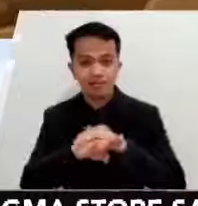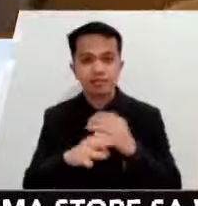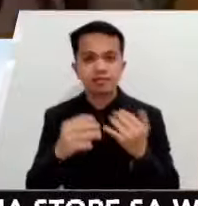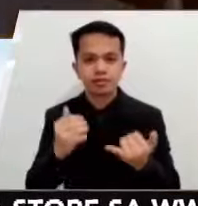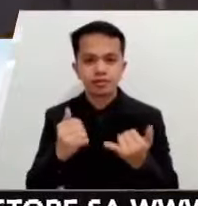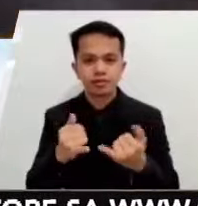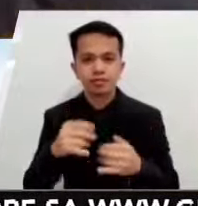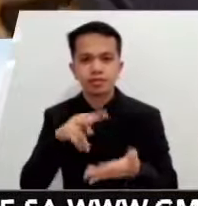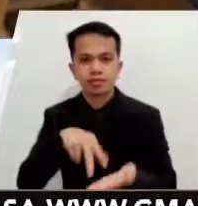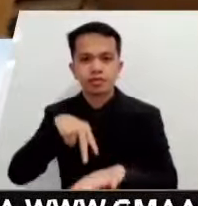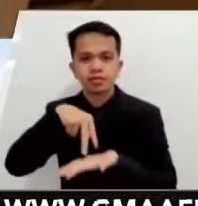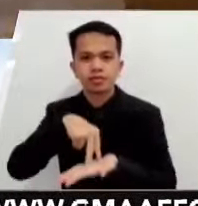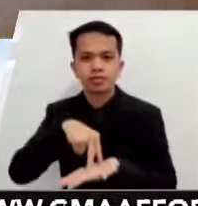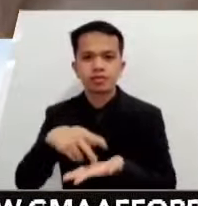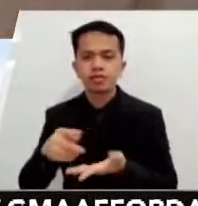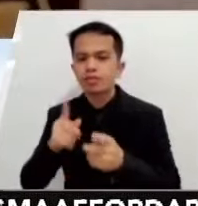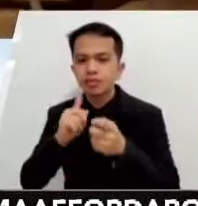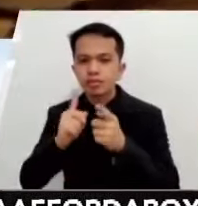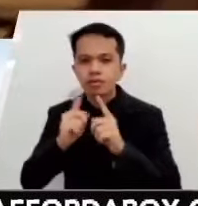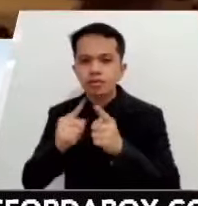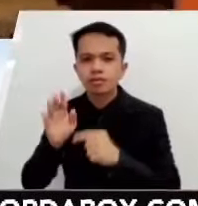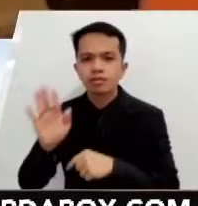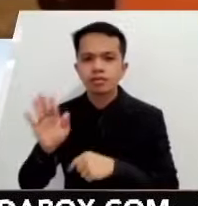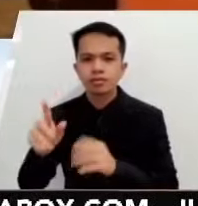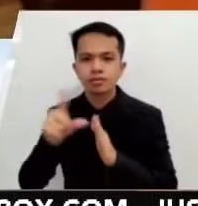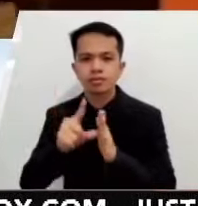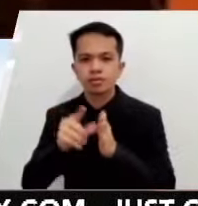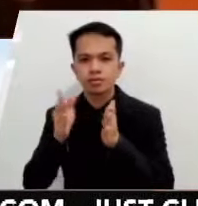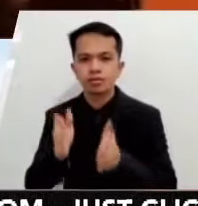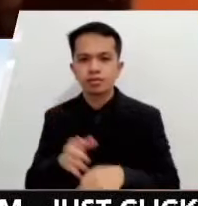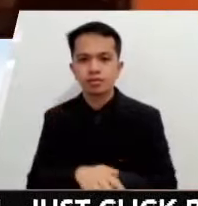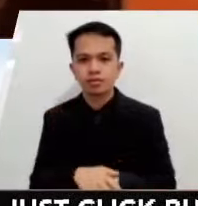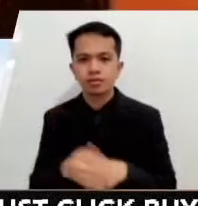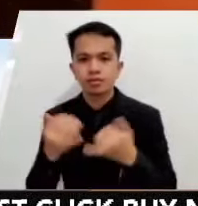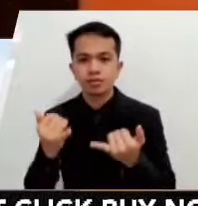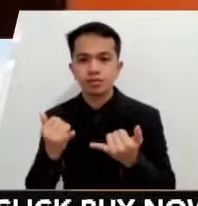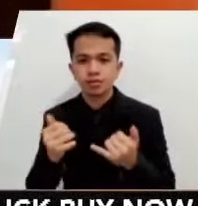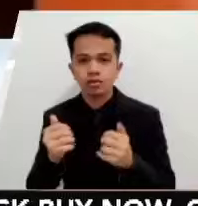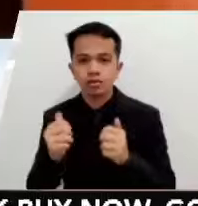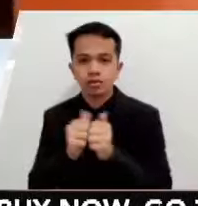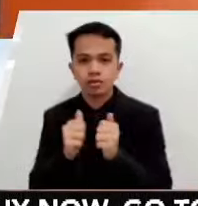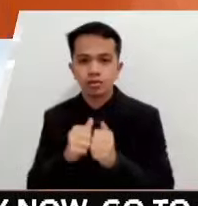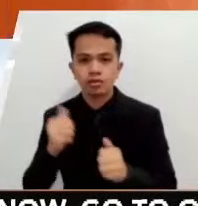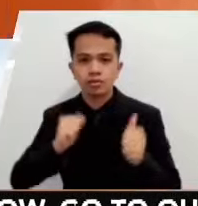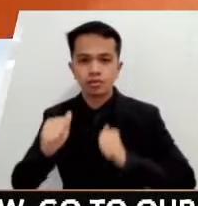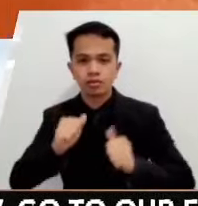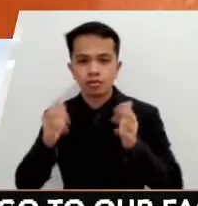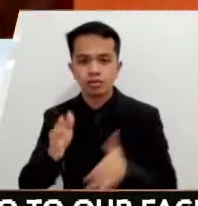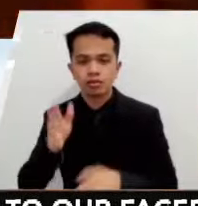at kinausap ang kanyang mga abogado. Kasama rin ng aktor ang ama niyang si Nino.